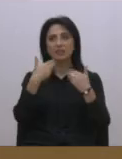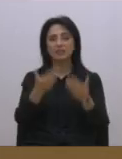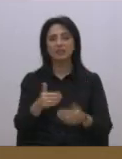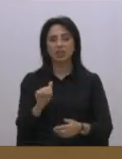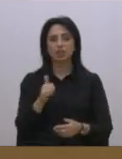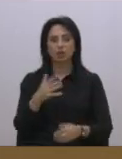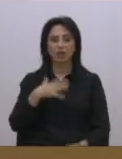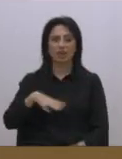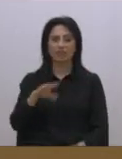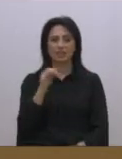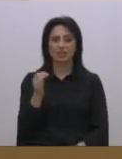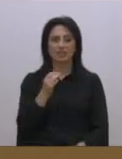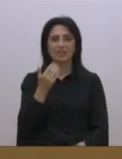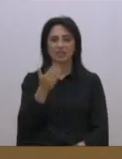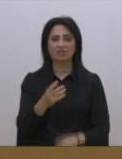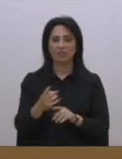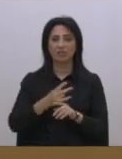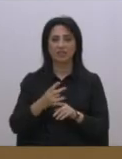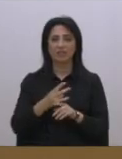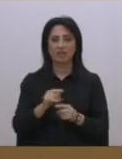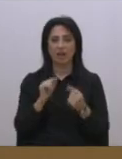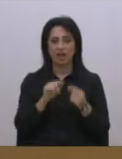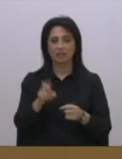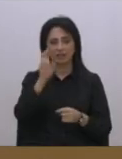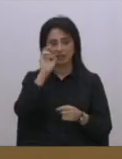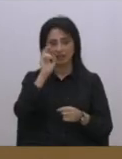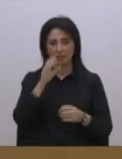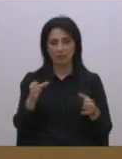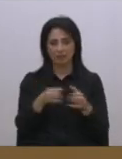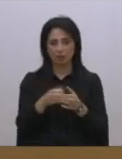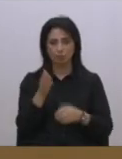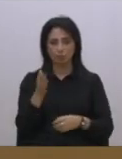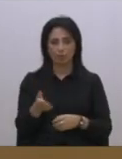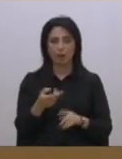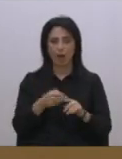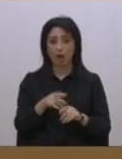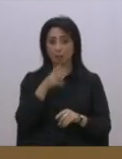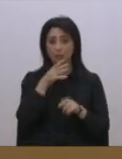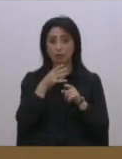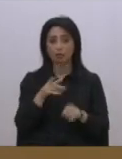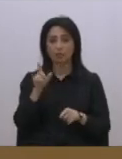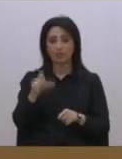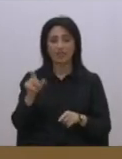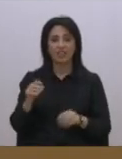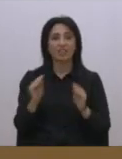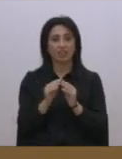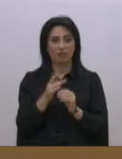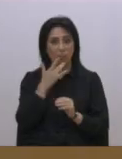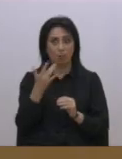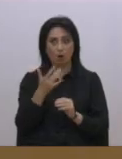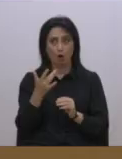როგორც ქვეყნის ინტერესებისთვის საზიანო და ანტისახელმწიფოებრივი დაჯგუფება. და ამის ფონზე ისინი, რომ ისე